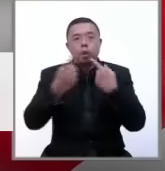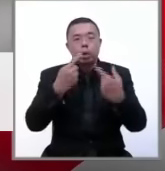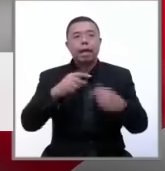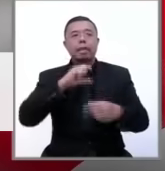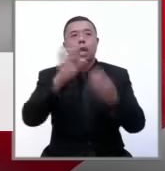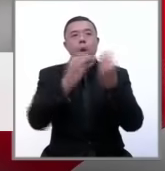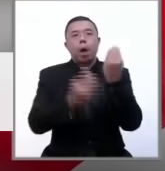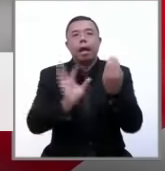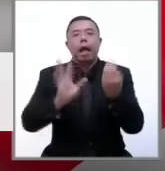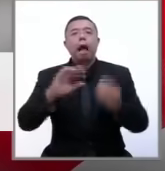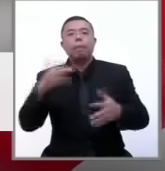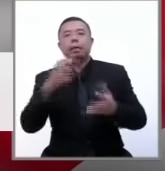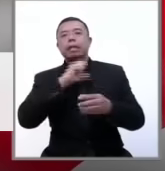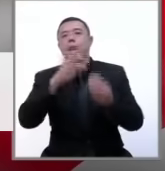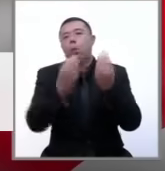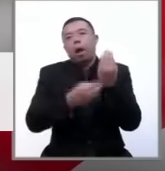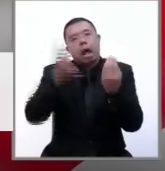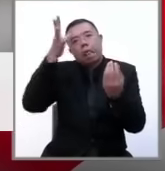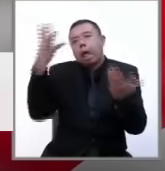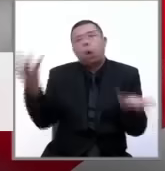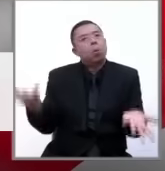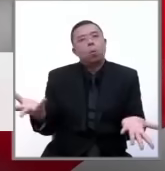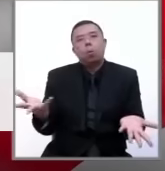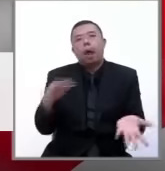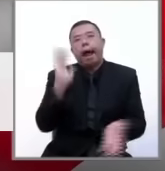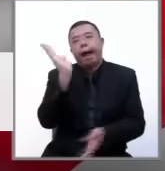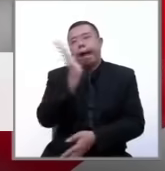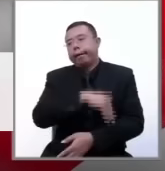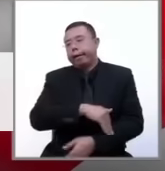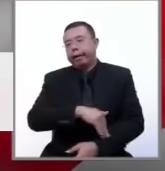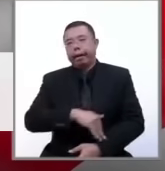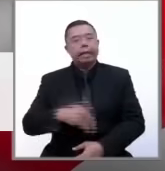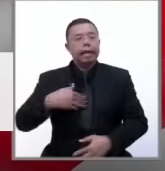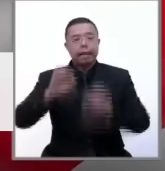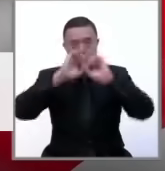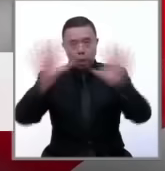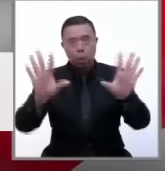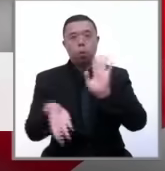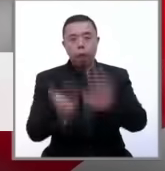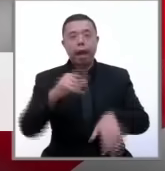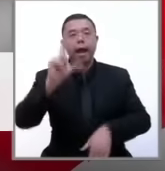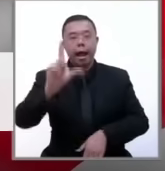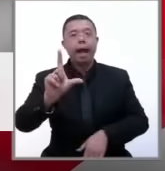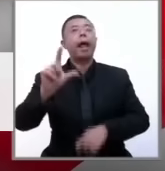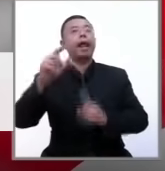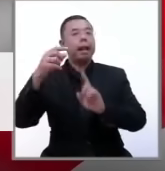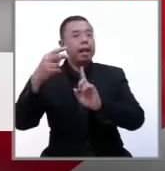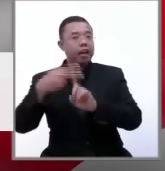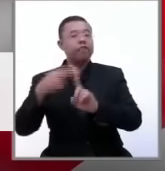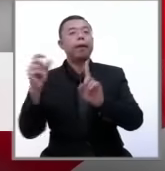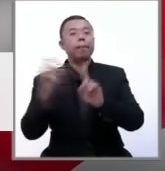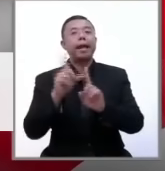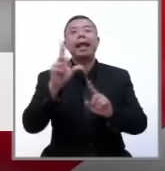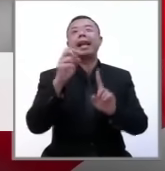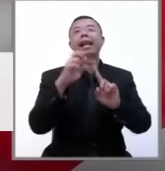Canya Mas Canya gak paham aneh saya jelaskan sekali lagi litiumosfat